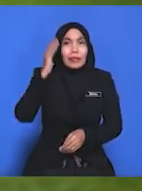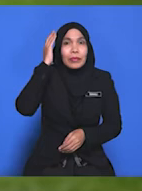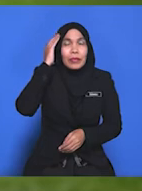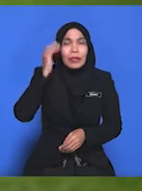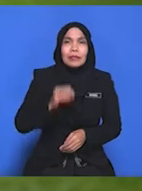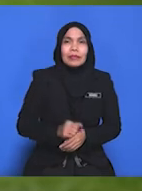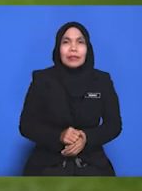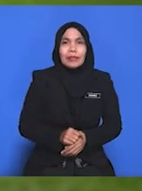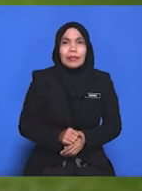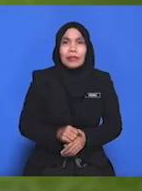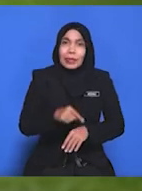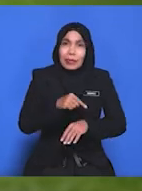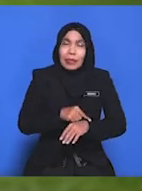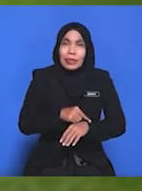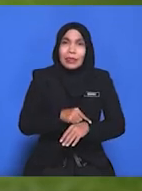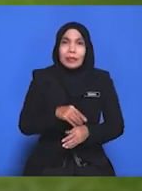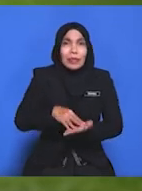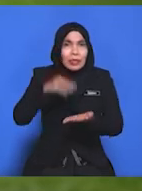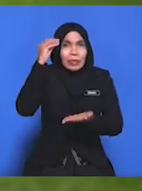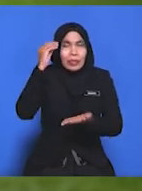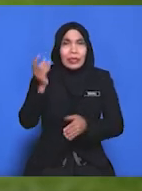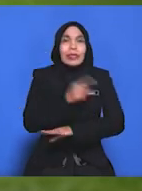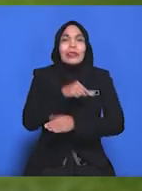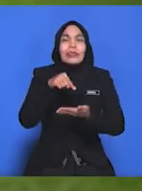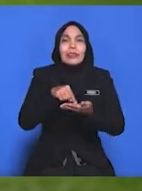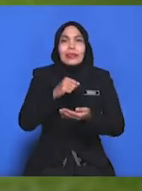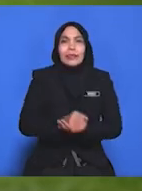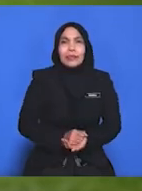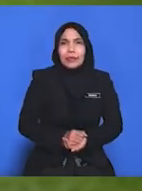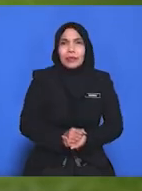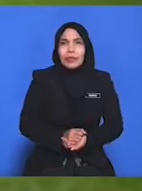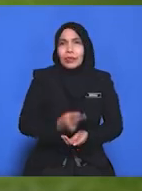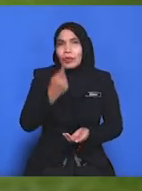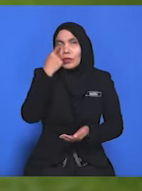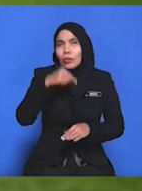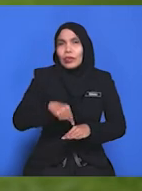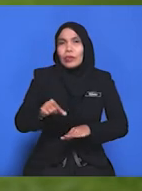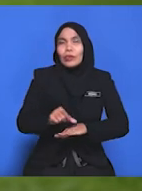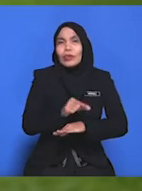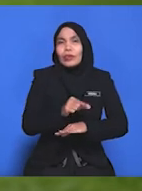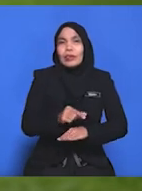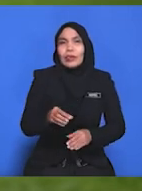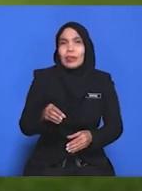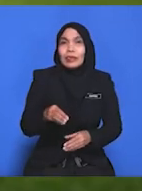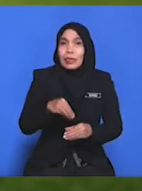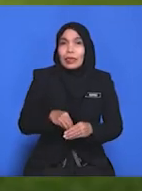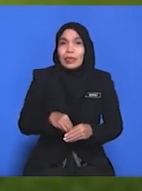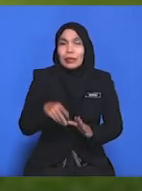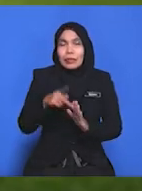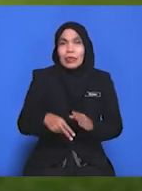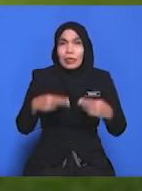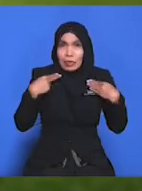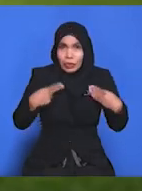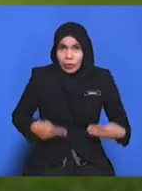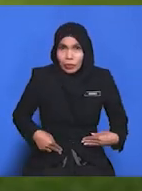diperolehi semasa sesi pembelajaran ini untuk digunakan dalam kehidupan seharian pelajar-pelajar.